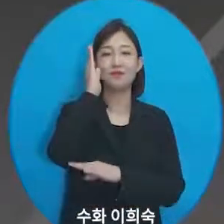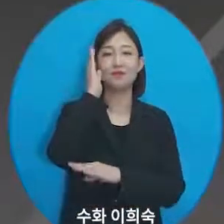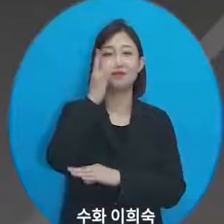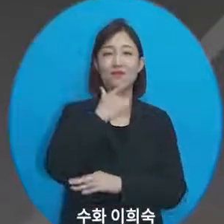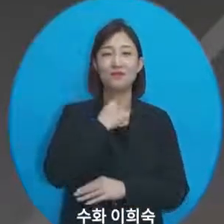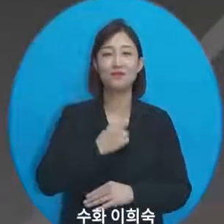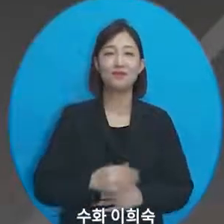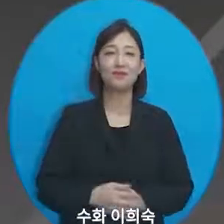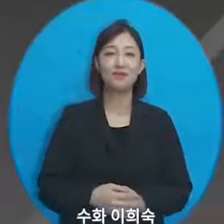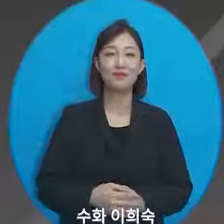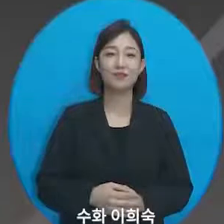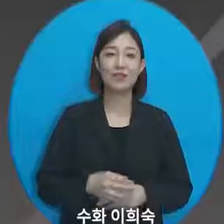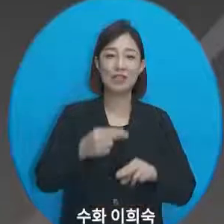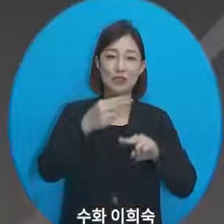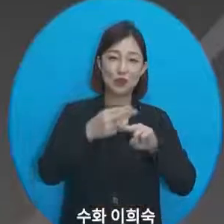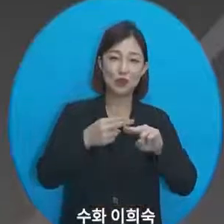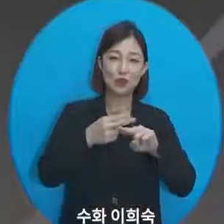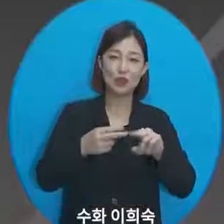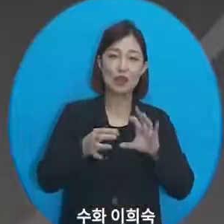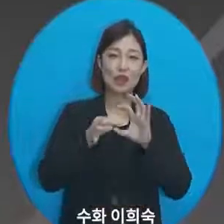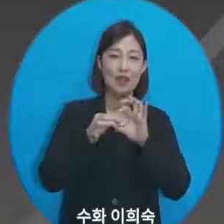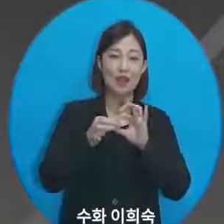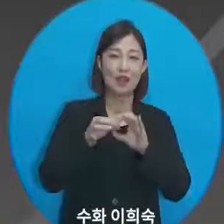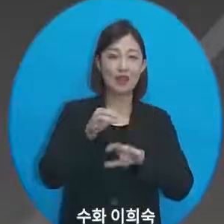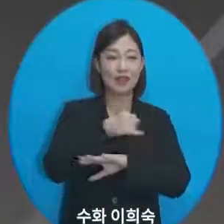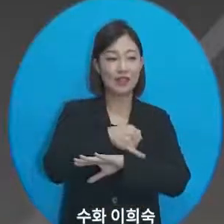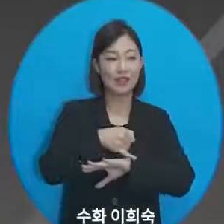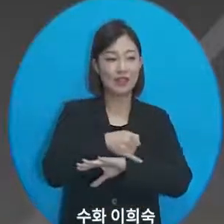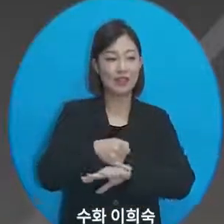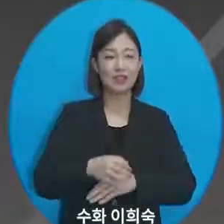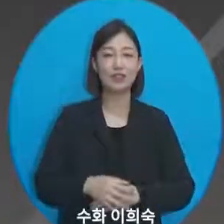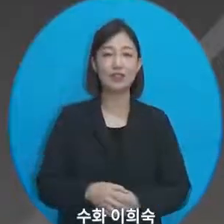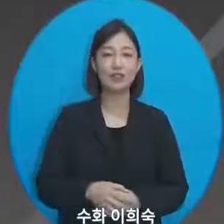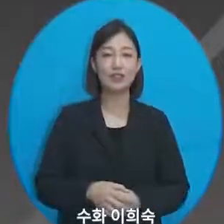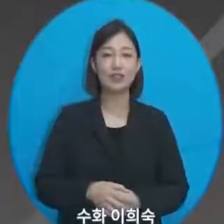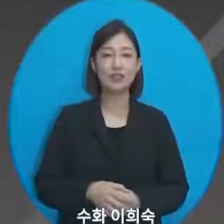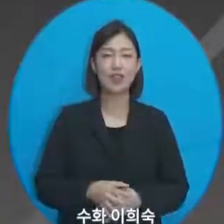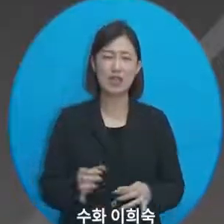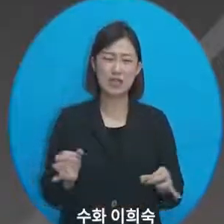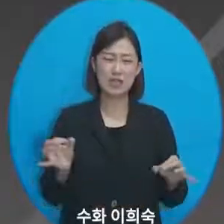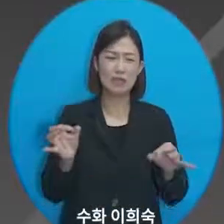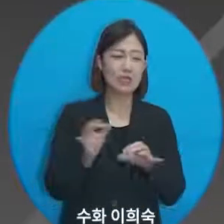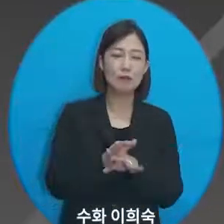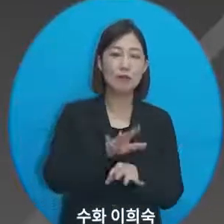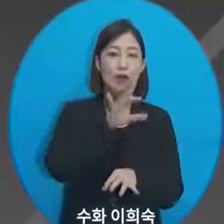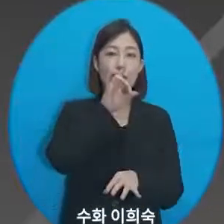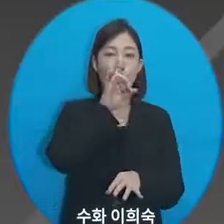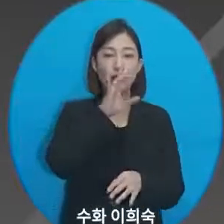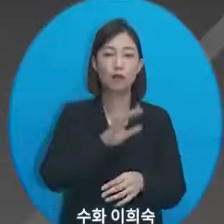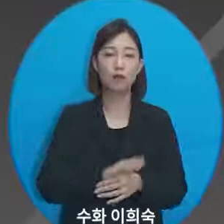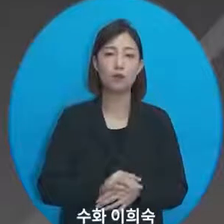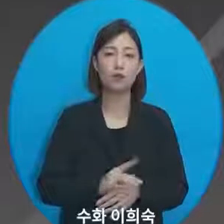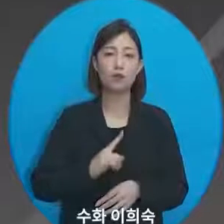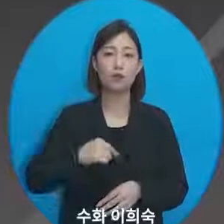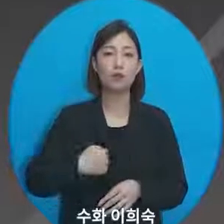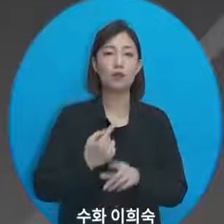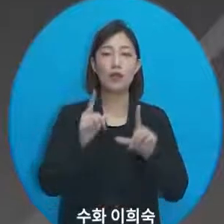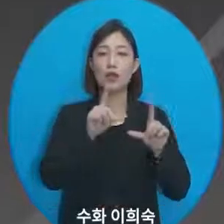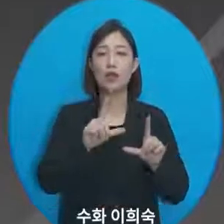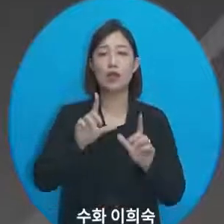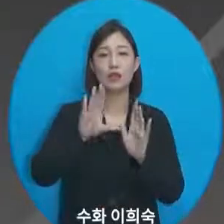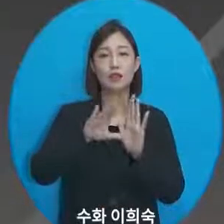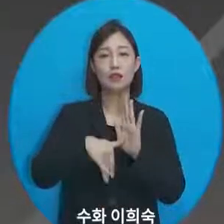있겠고, 주방 관련해서 전혀 없앨 수는 없고, 독립적으로 생활할 때